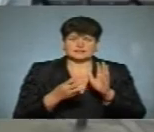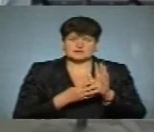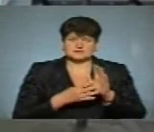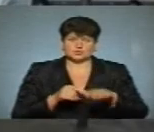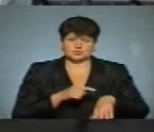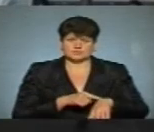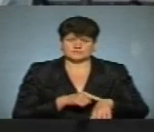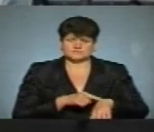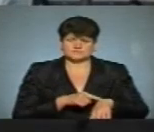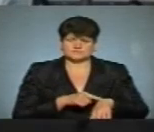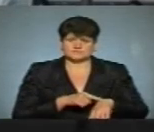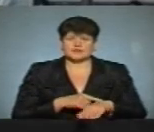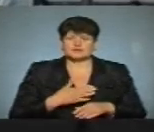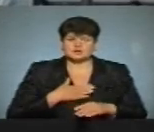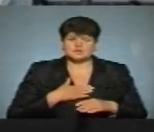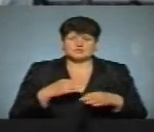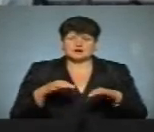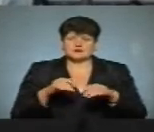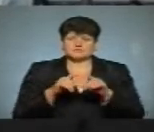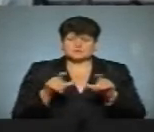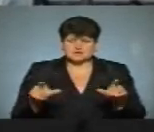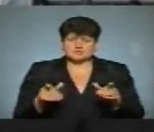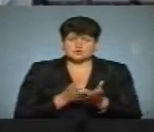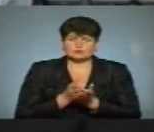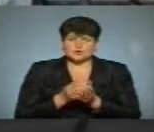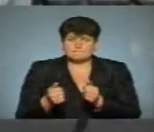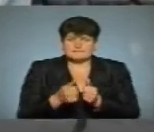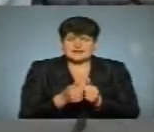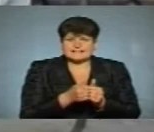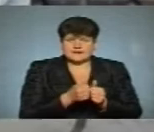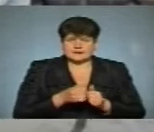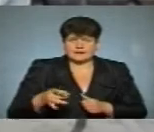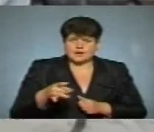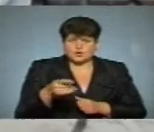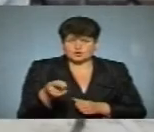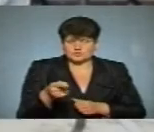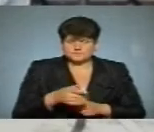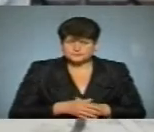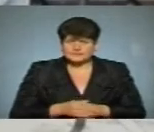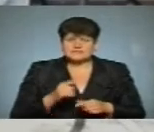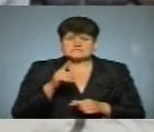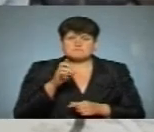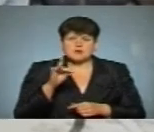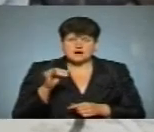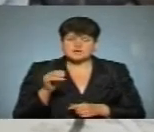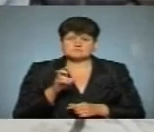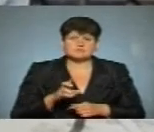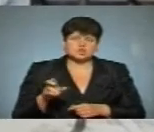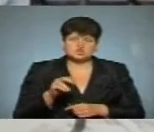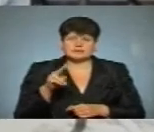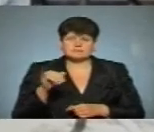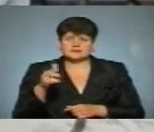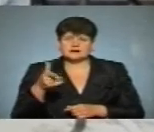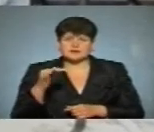Наша автостанція обслуговує прилеглі до Тернополя райони. Це Збараж, Бережани,